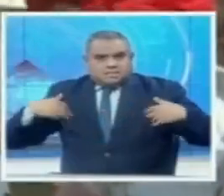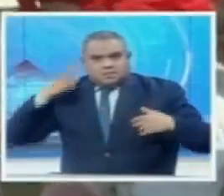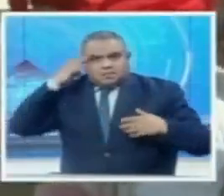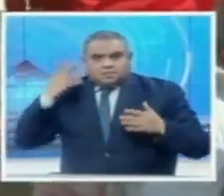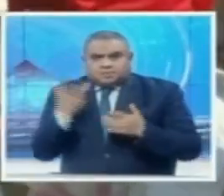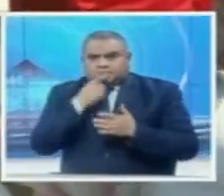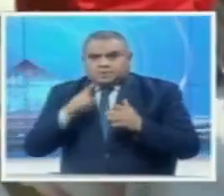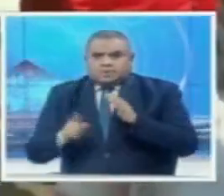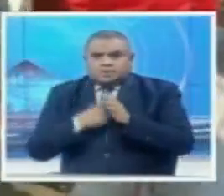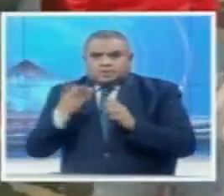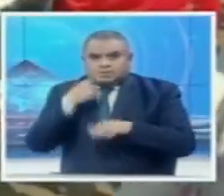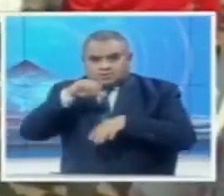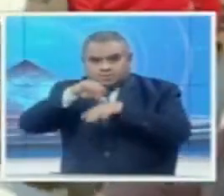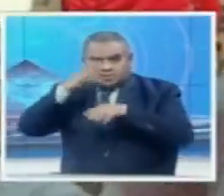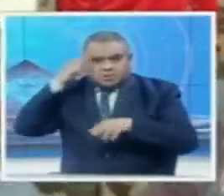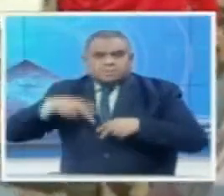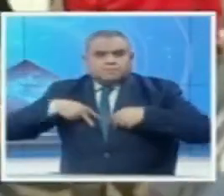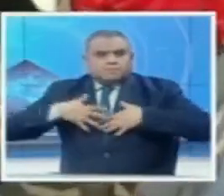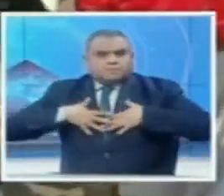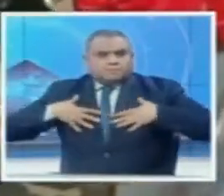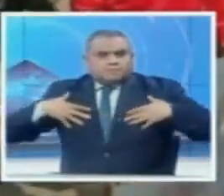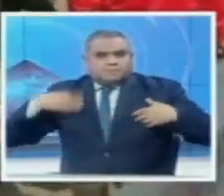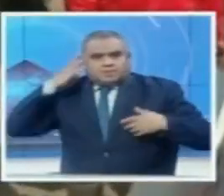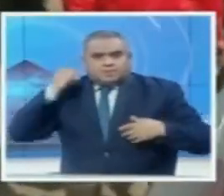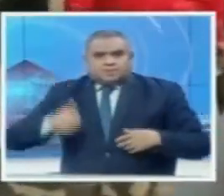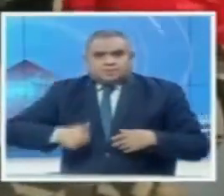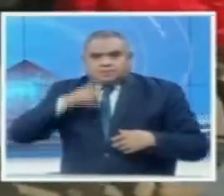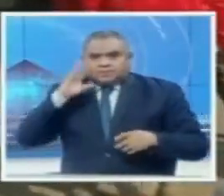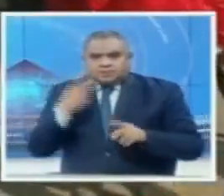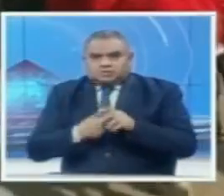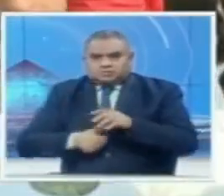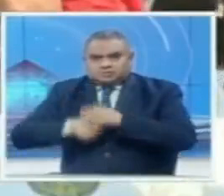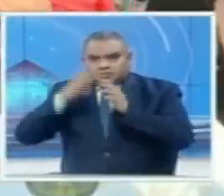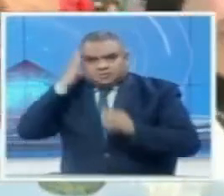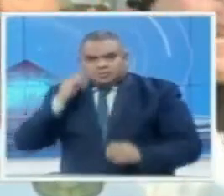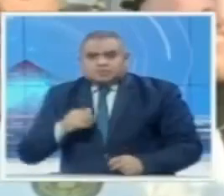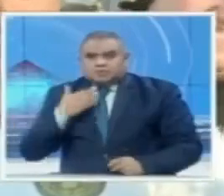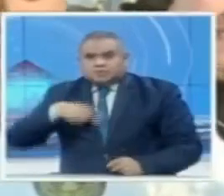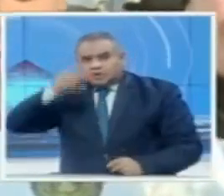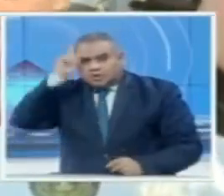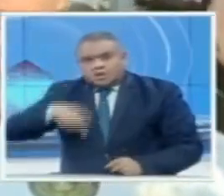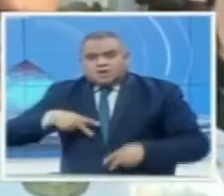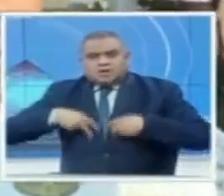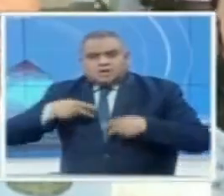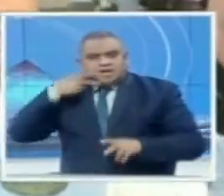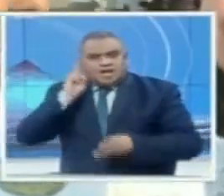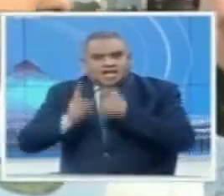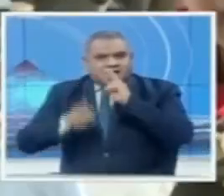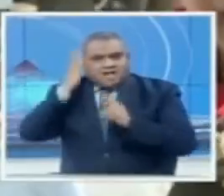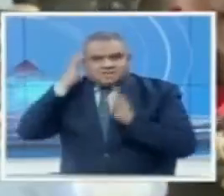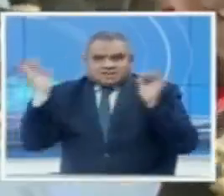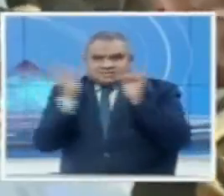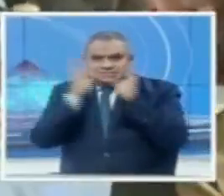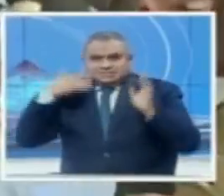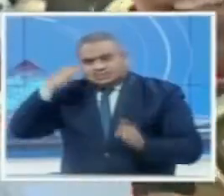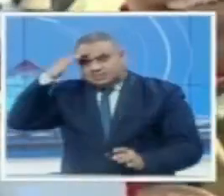انا مرة اجي مكان واستمتع بالاستمتاع اللي انا مستمتع بيه دلوقتي. كان يوم حلو قوي قوي قوي قوي قوي. وشكرا